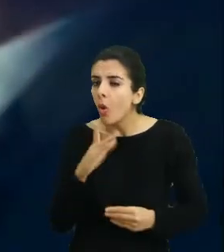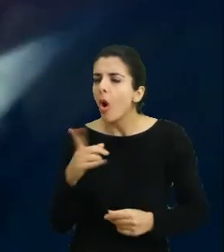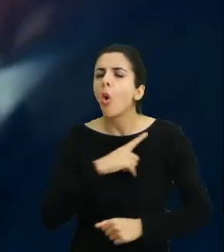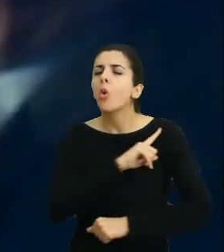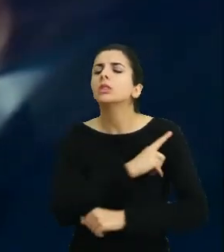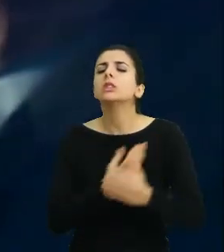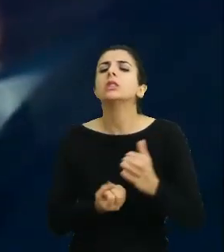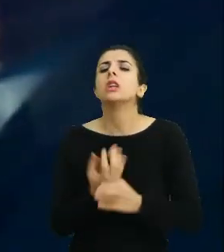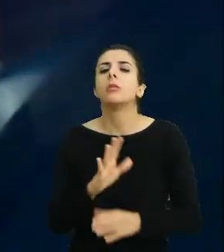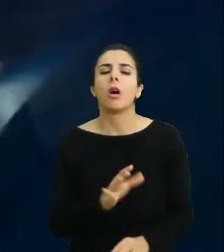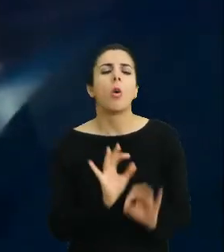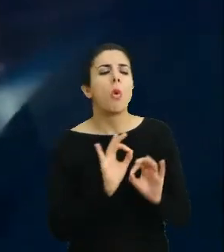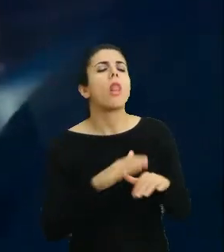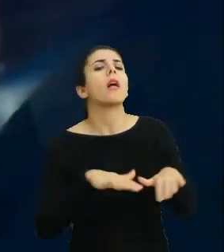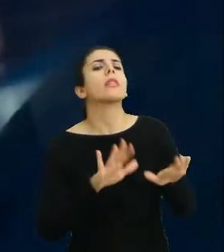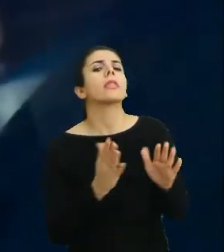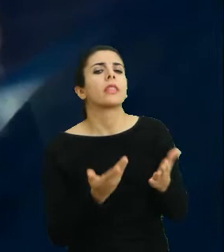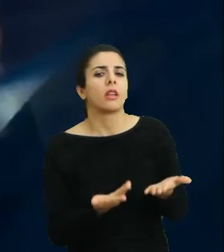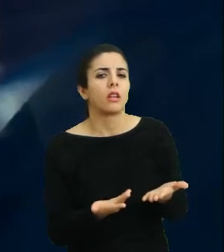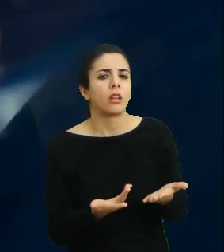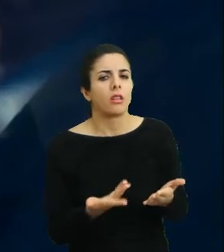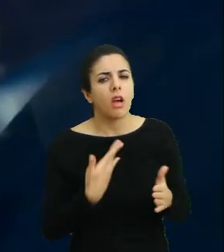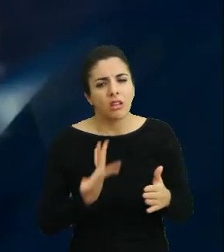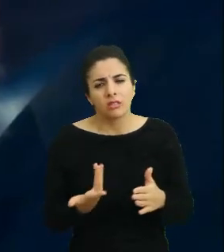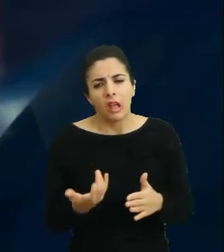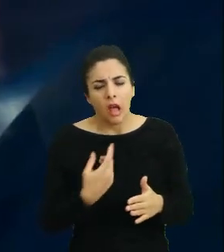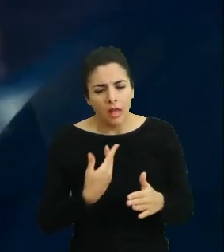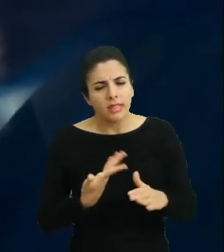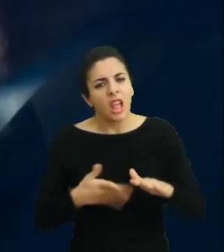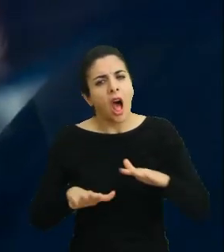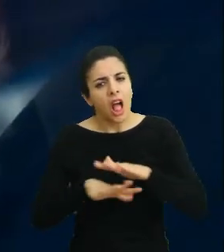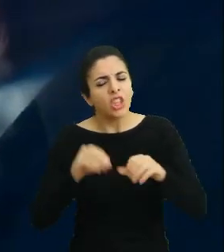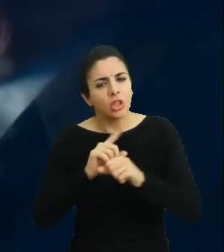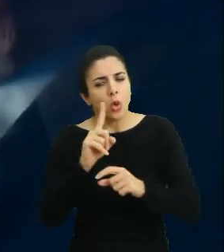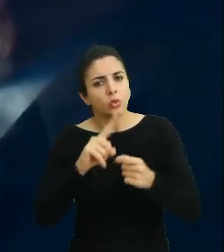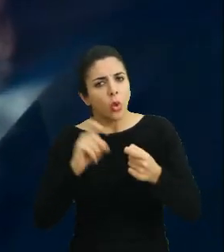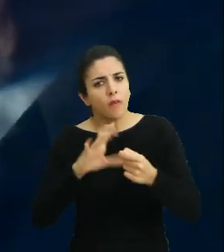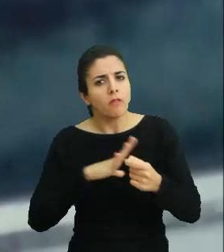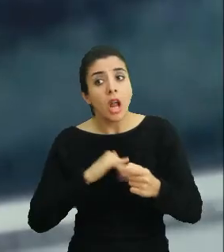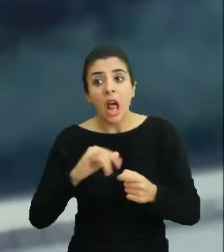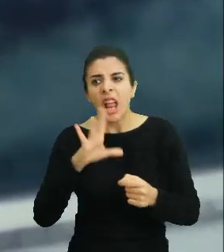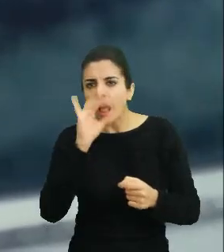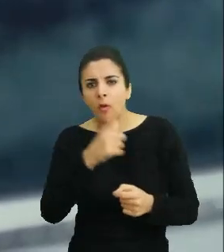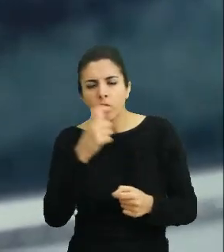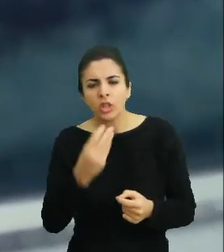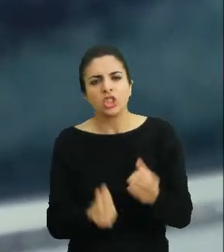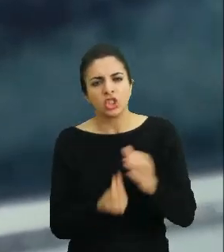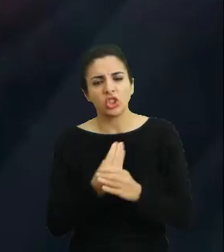komünistler. O kadar da değil. Alttan alta sürüyor soruşturma. Yakında kimin vurduğu çıkar ortaya.